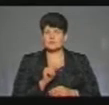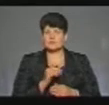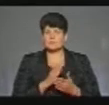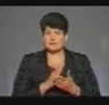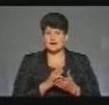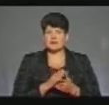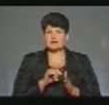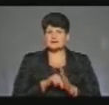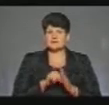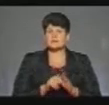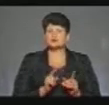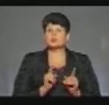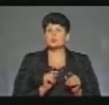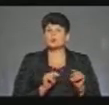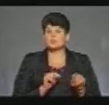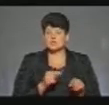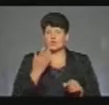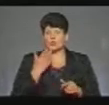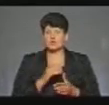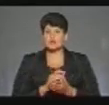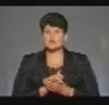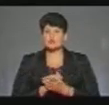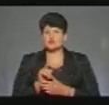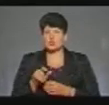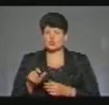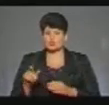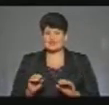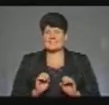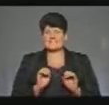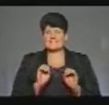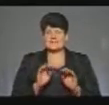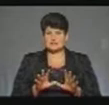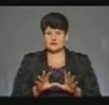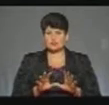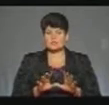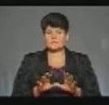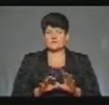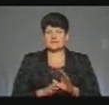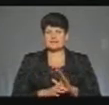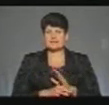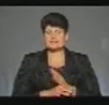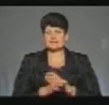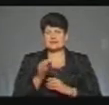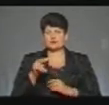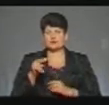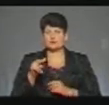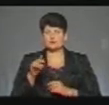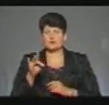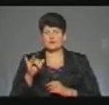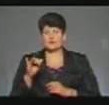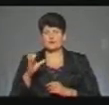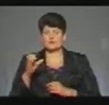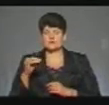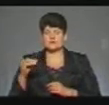сенс лише тоді, коли союзники віддадуть Східну Прусію і Кенінсберг як